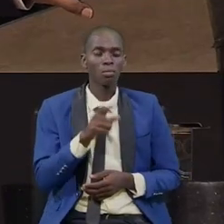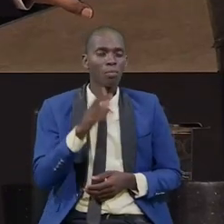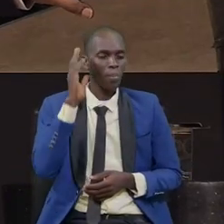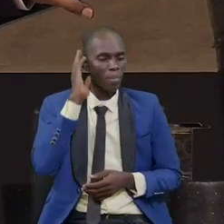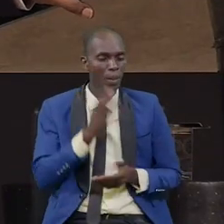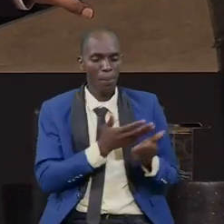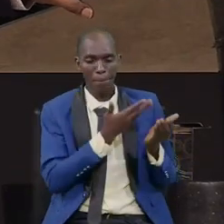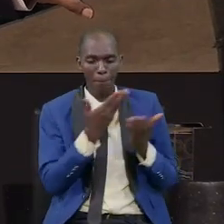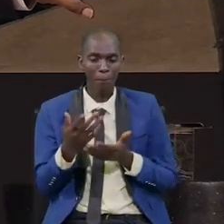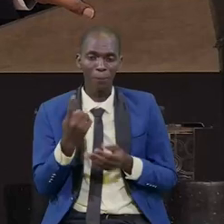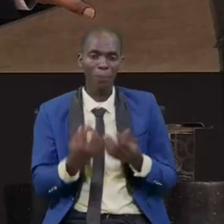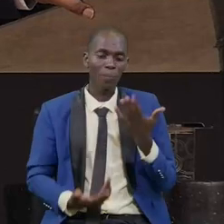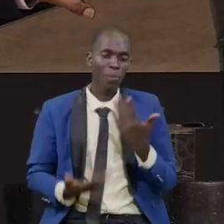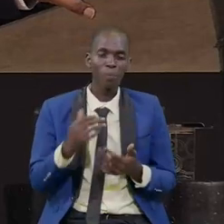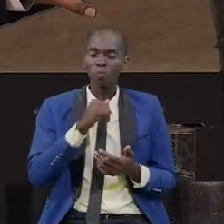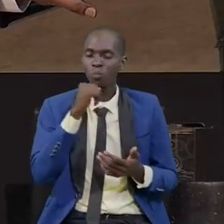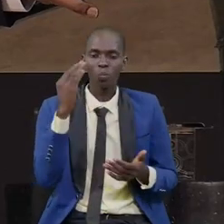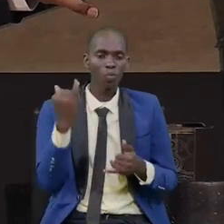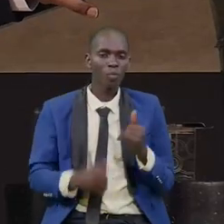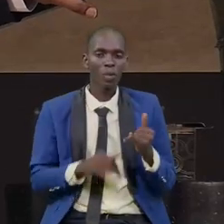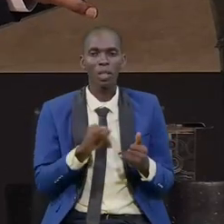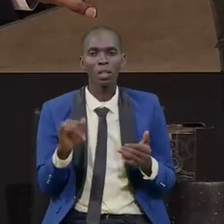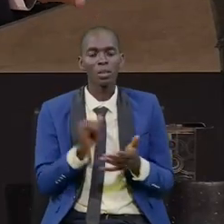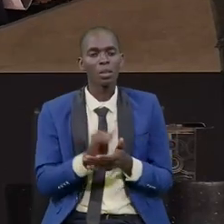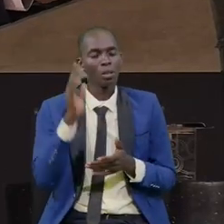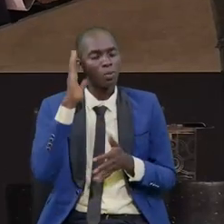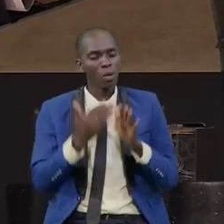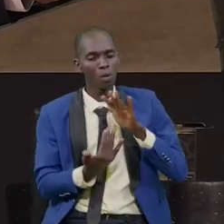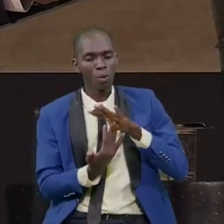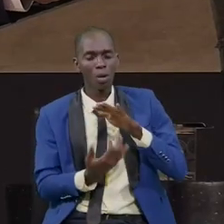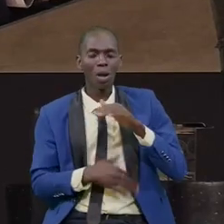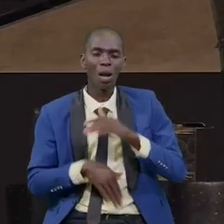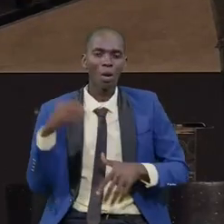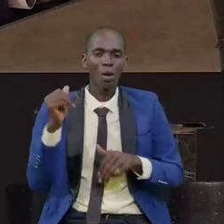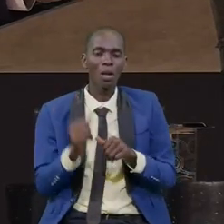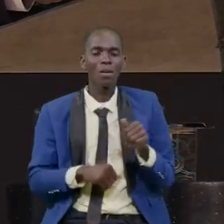qu'il amènera le feu qui ne s'éteint pas pour brûler